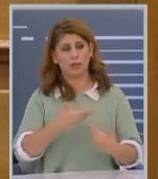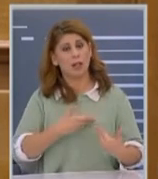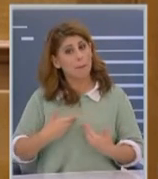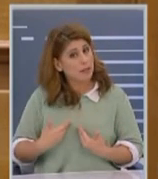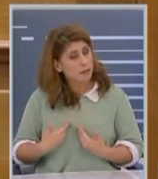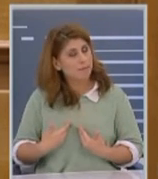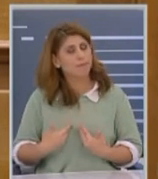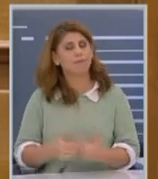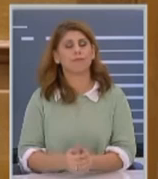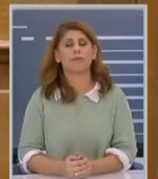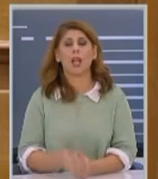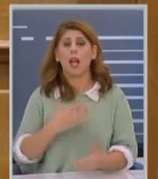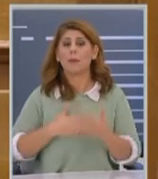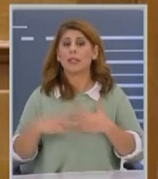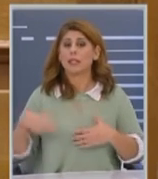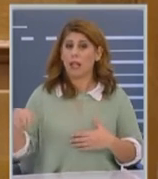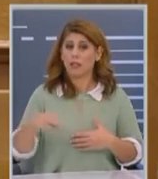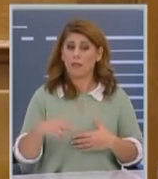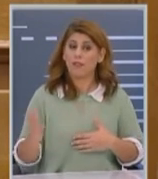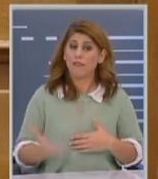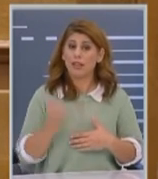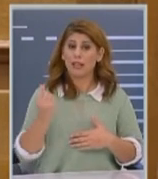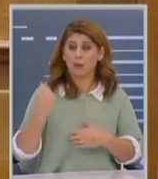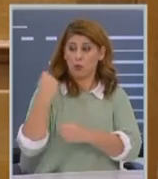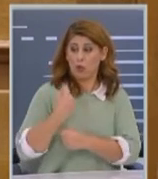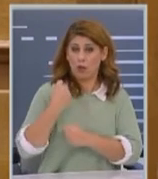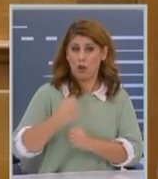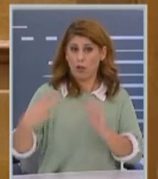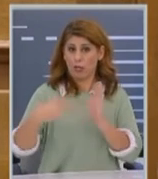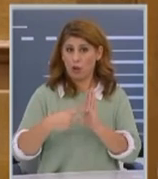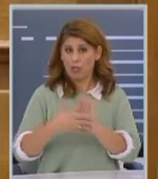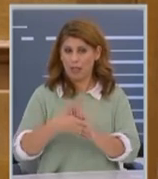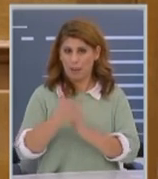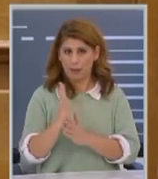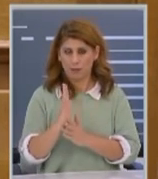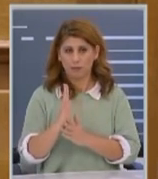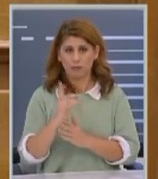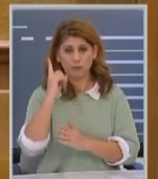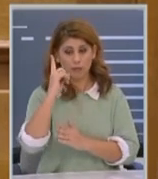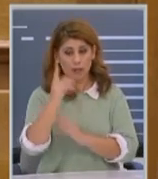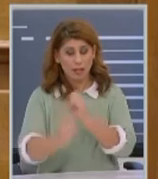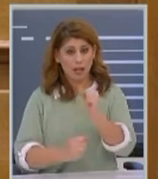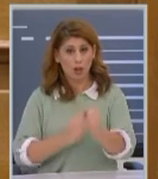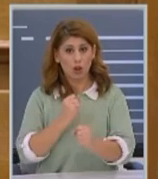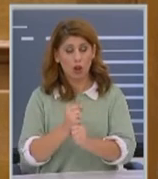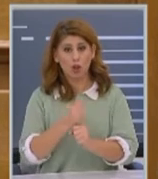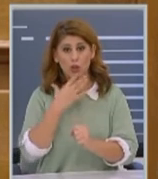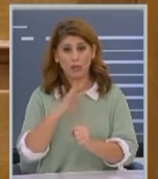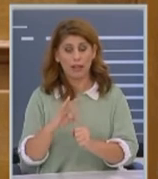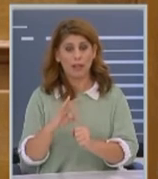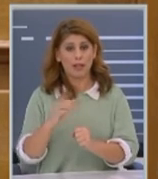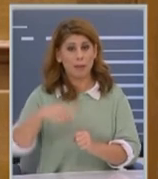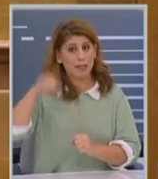αγαπητοί συνάδελφοι, βρήκαμε τον Γενάρη του 2015, ένα χρόνο δηλαδή από